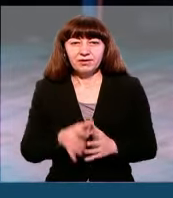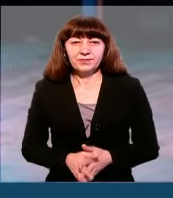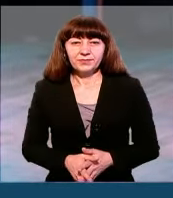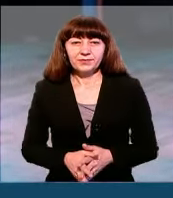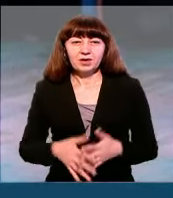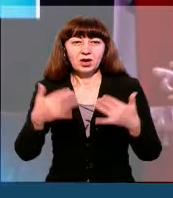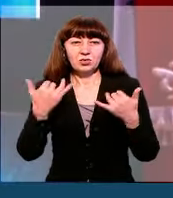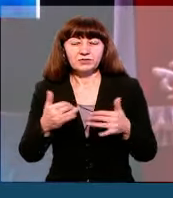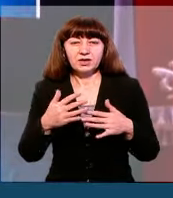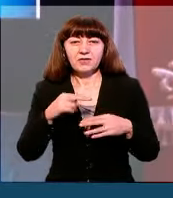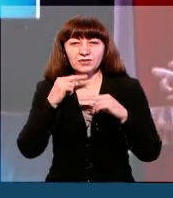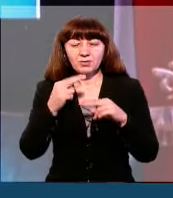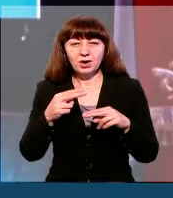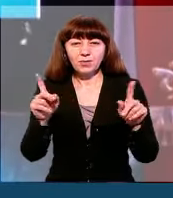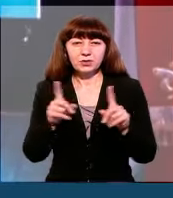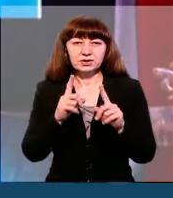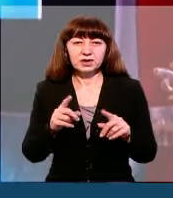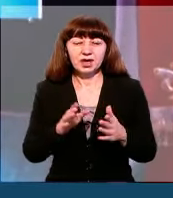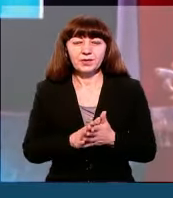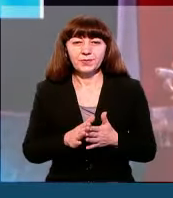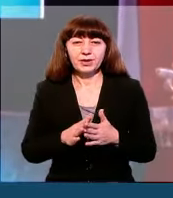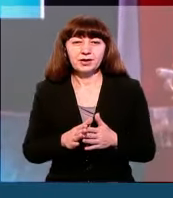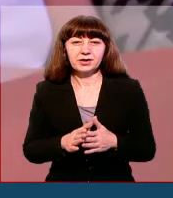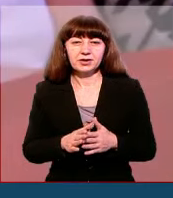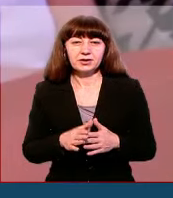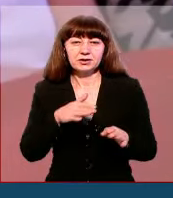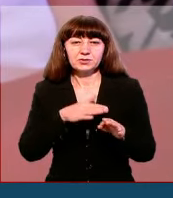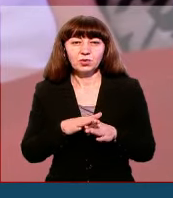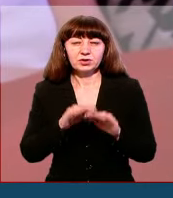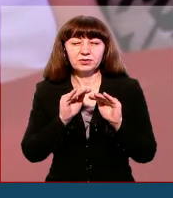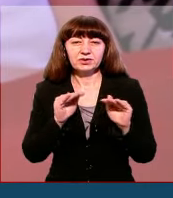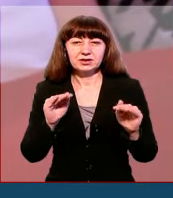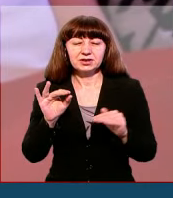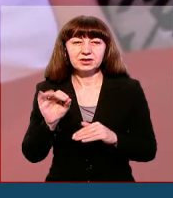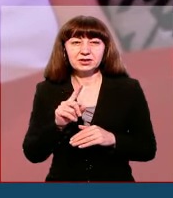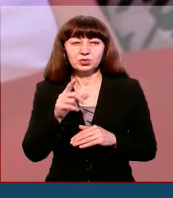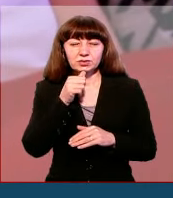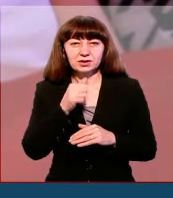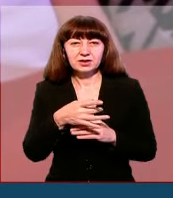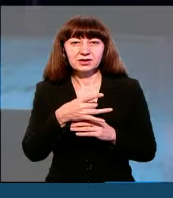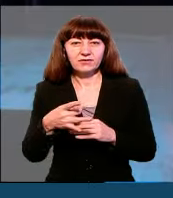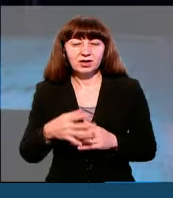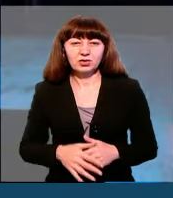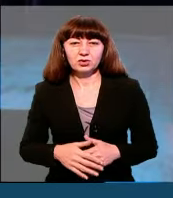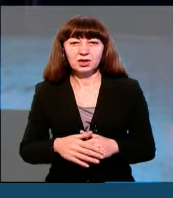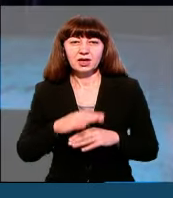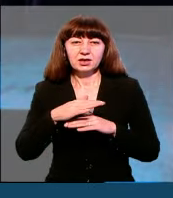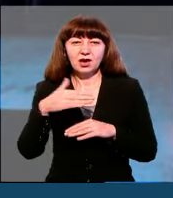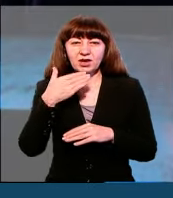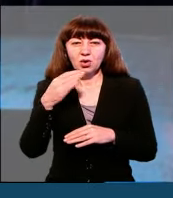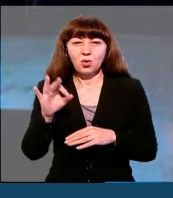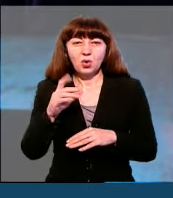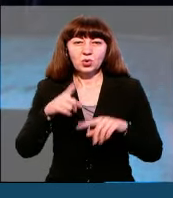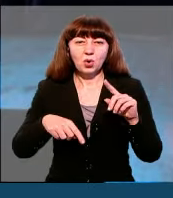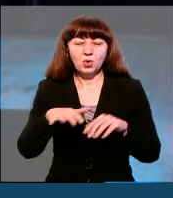красочно. Особое внимание привлекла музыкальная постановка-композиция, исполненная школьниками из Кустанайского района. На сцене они говорили о